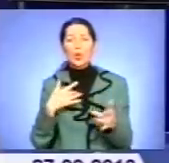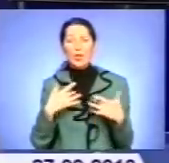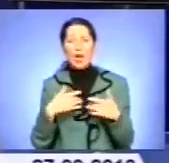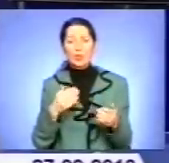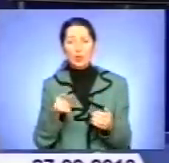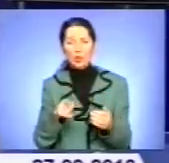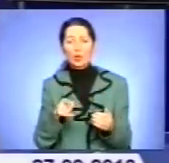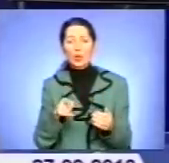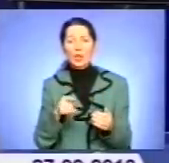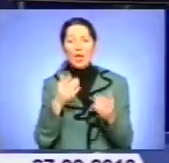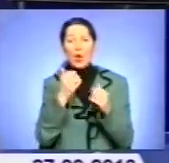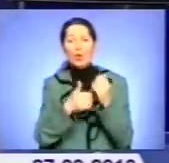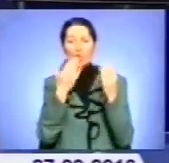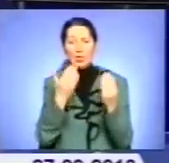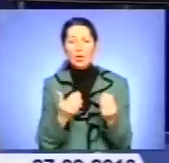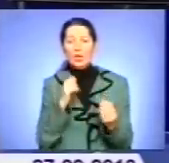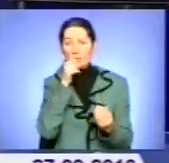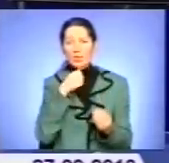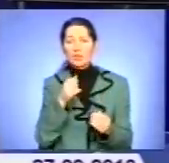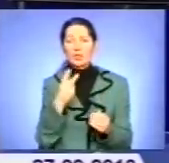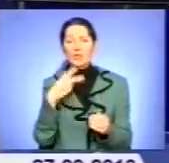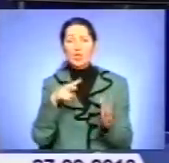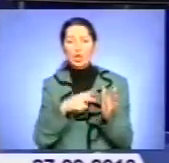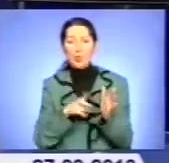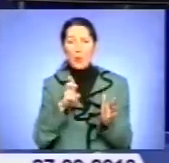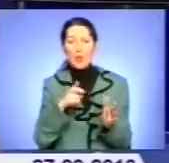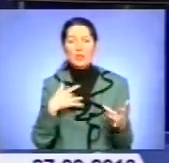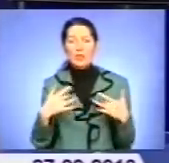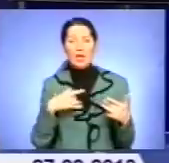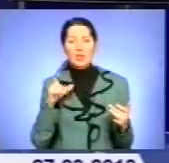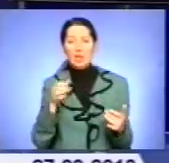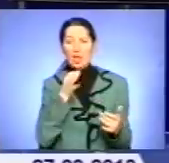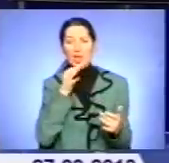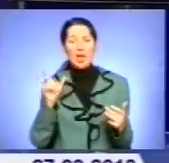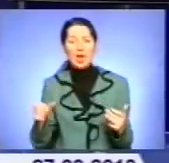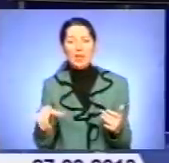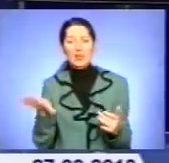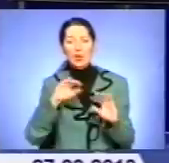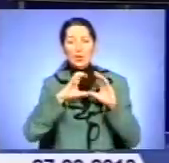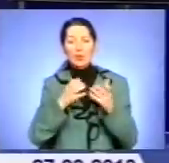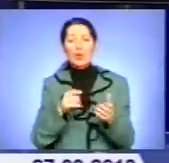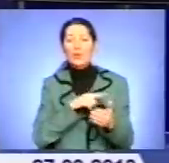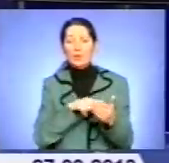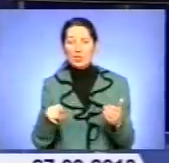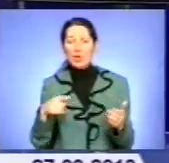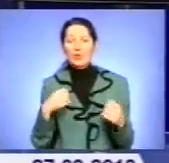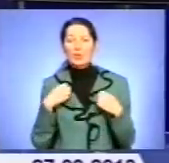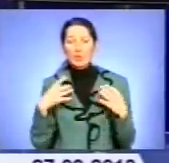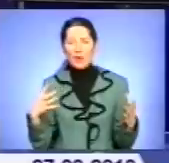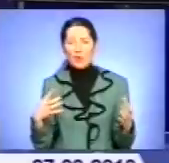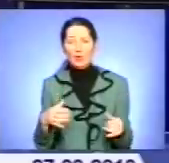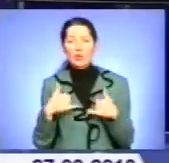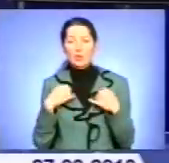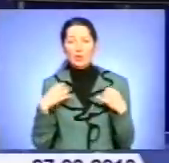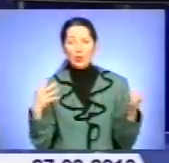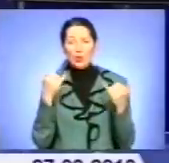щорічно 27 березня театрали усього світу відзначають професійне свято. Святкують сьогодні не лише митці сцени, а й